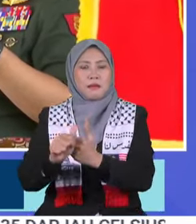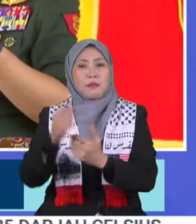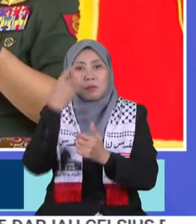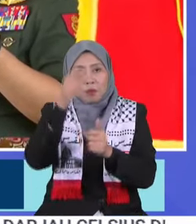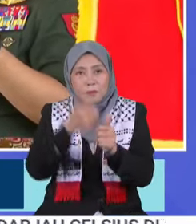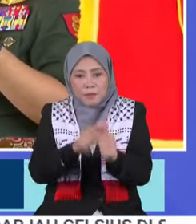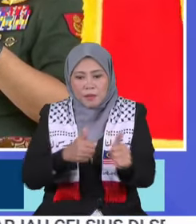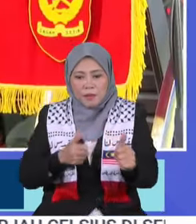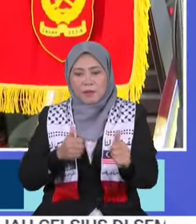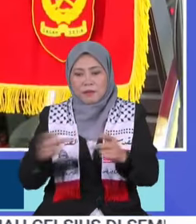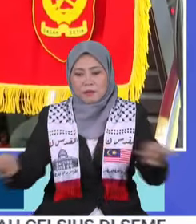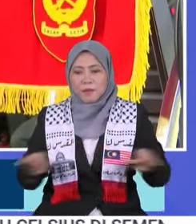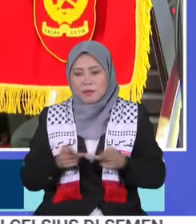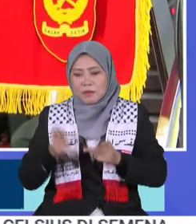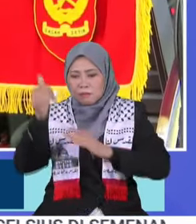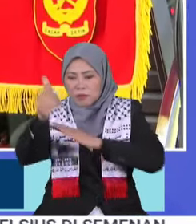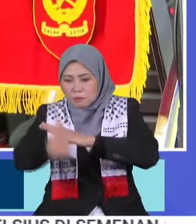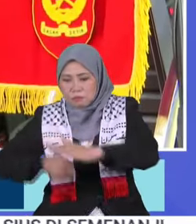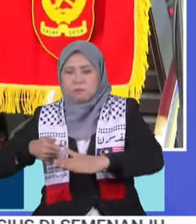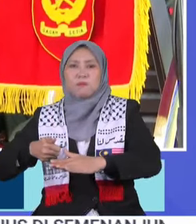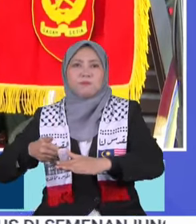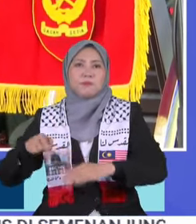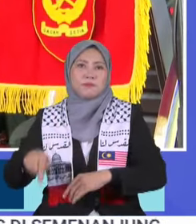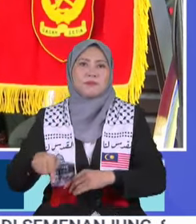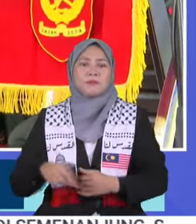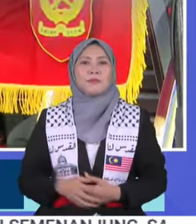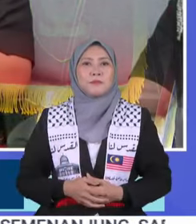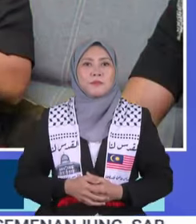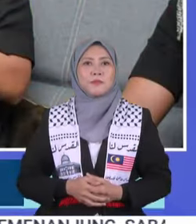bagi mengelak kawasan dicerobohi.